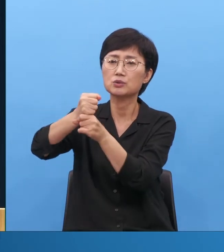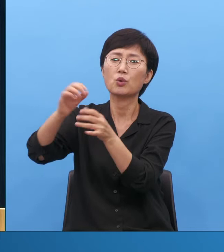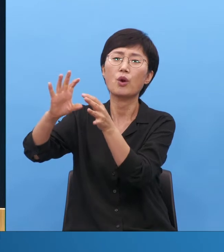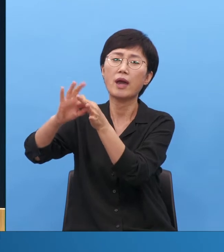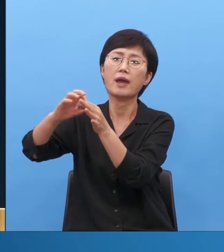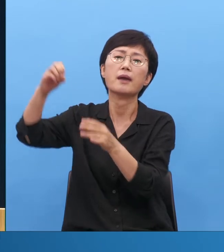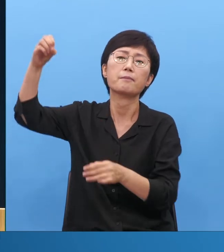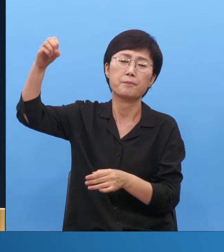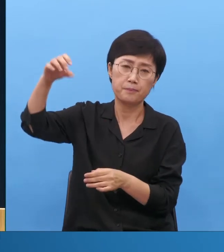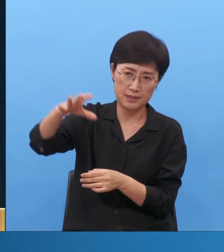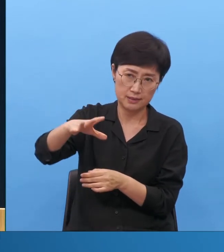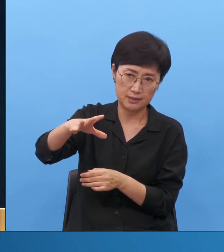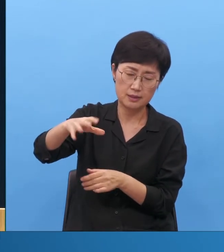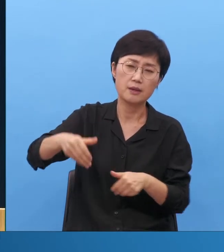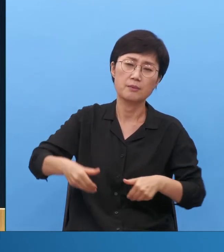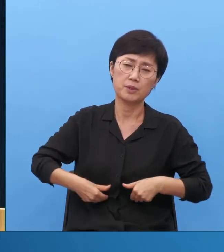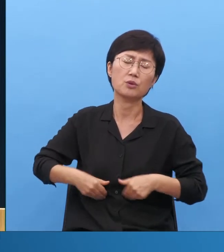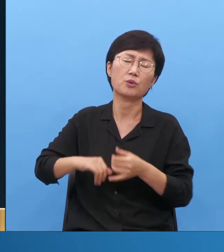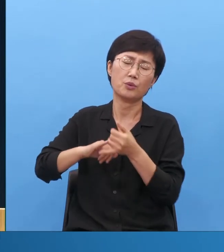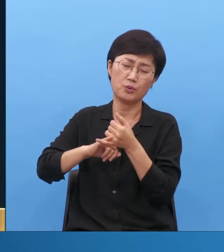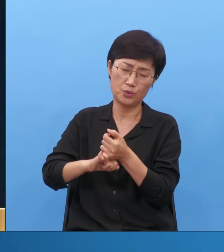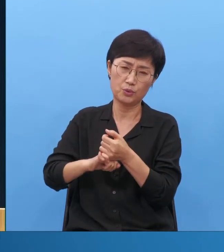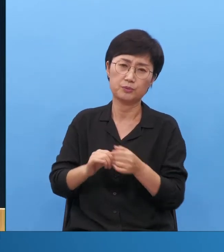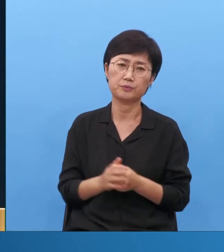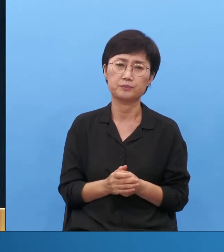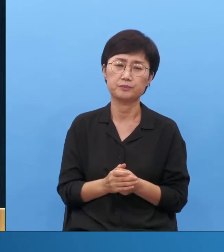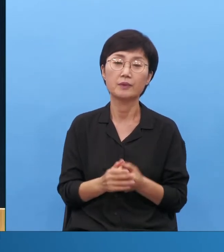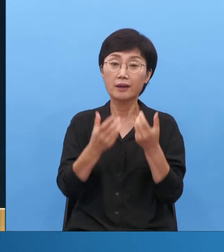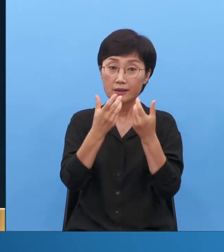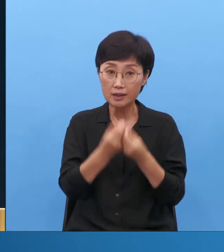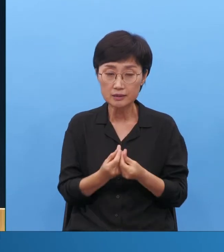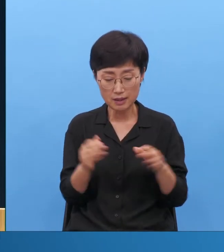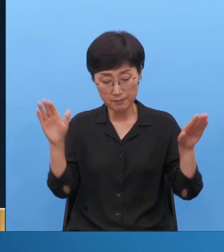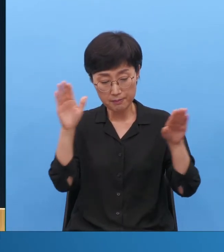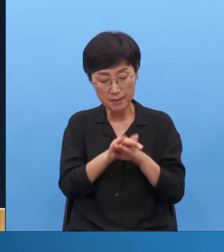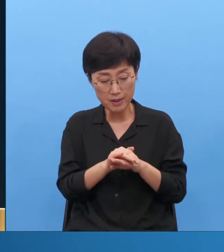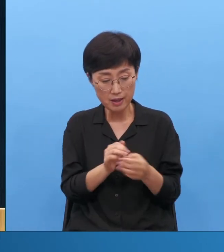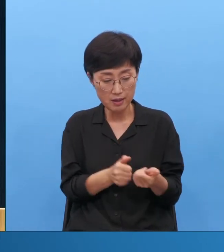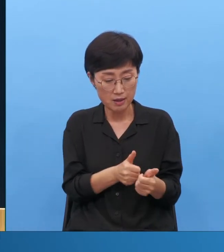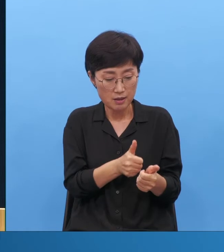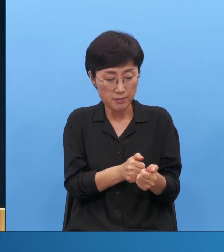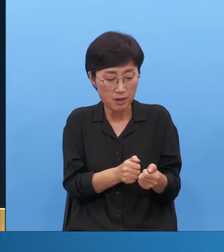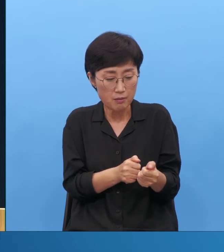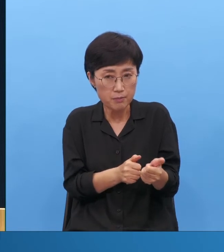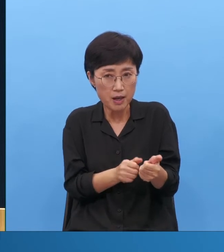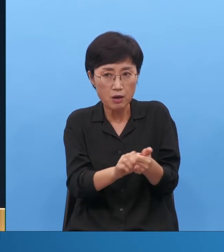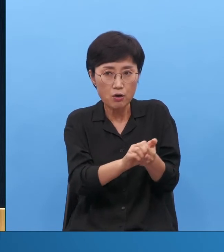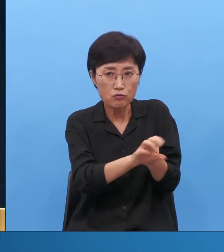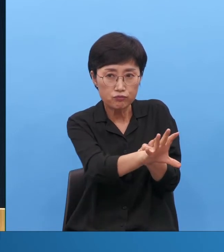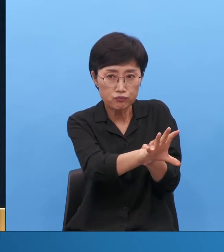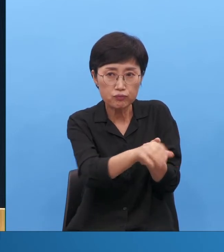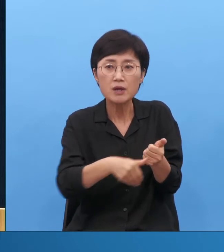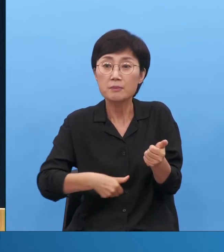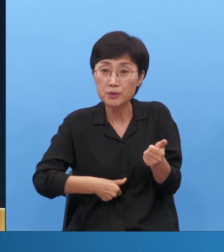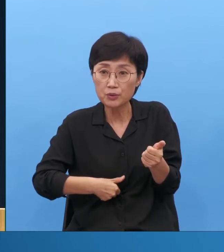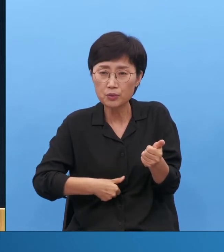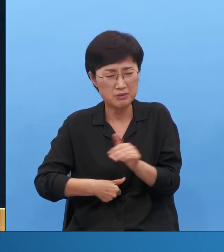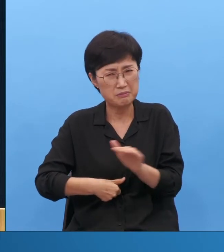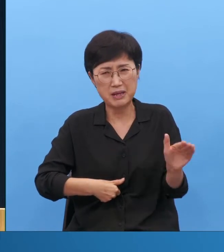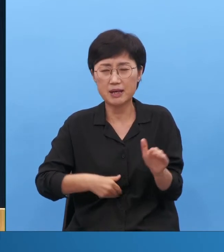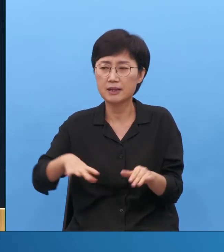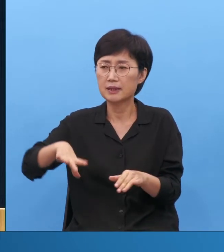we require. 우리가 어두운 길 가는데 그 등불 필요하죠. 그보다 더 중요한 창조의 빛. When you walk down a